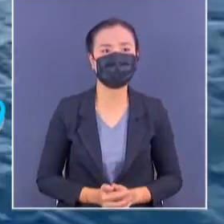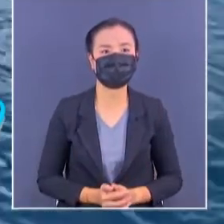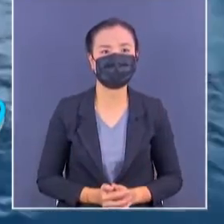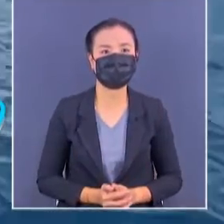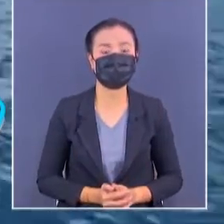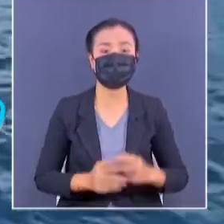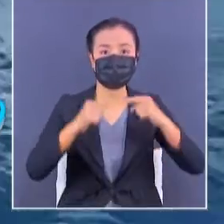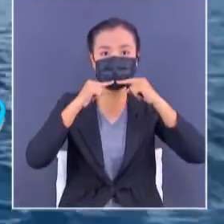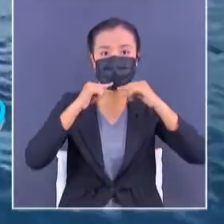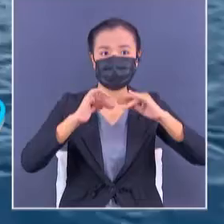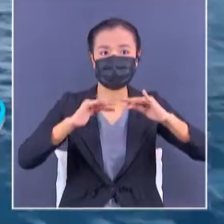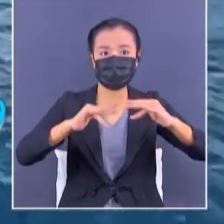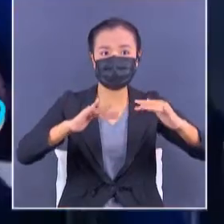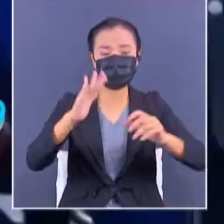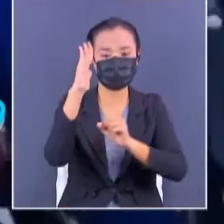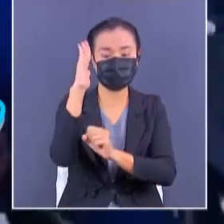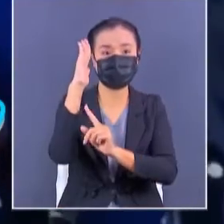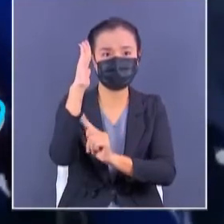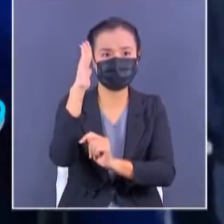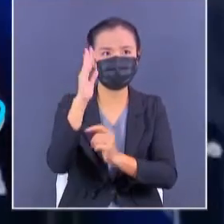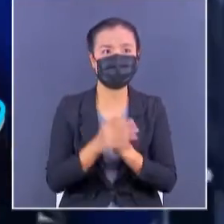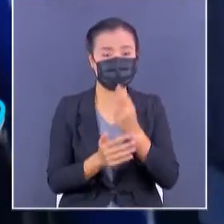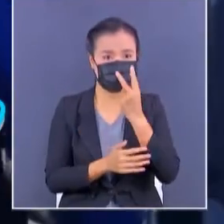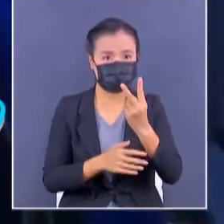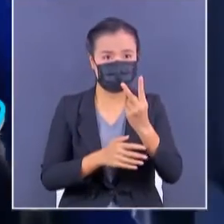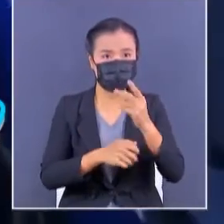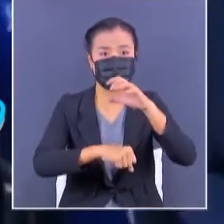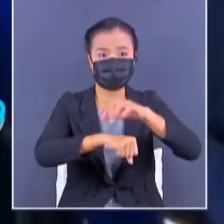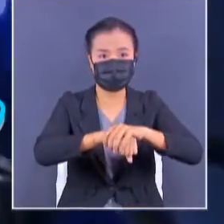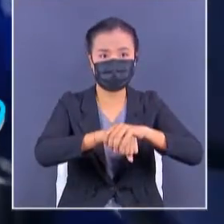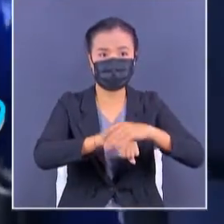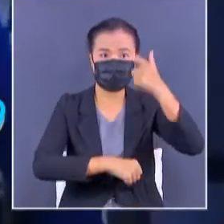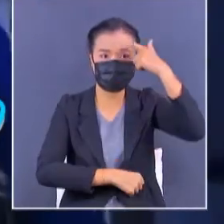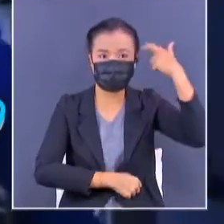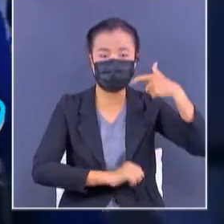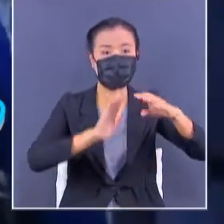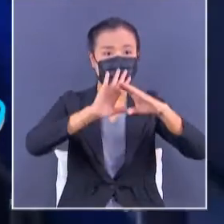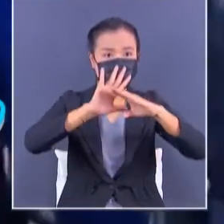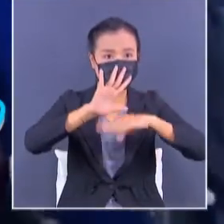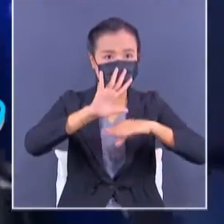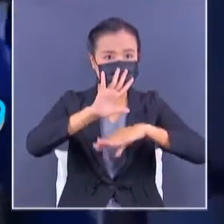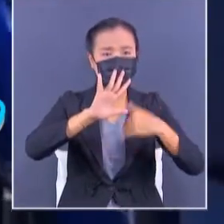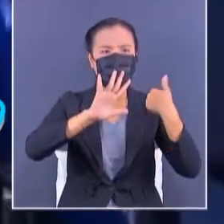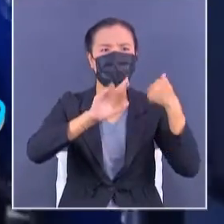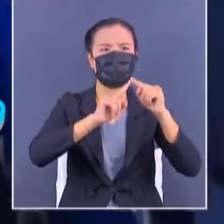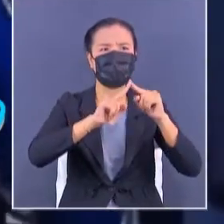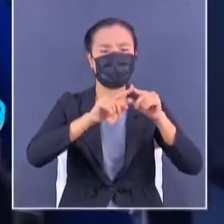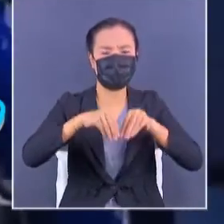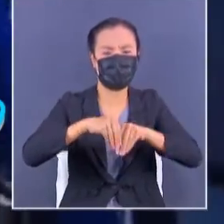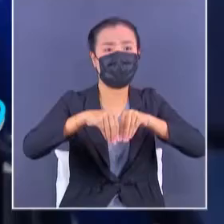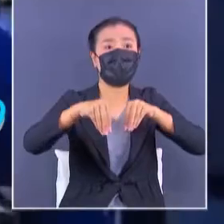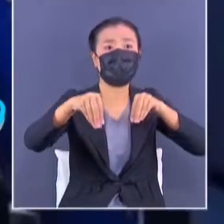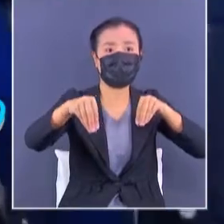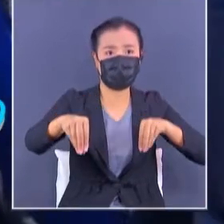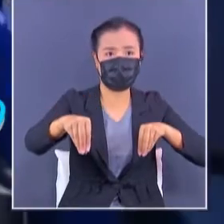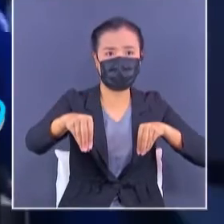ที่ทางทะเลเนี่ยของจังหวัดสตูลที่เคยพบชาวโรฮิงญาเนี่ยจุดที่พบเนี่ยมันเป็นจุดที่ไกลออกไปจากเกาะลีเป๊ะ